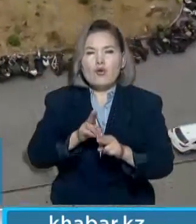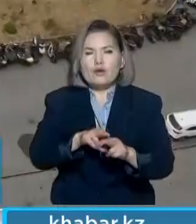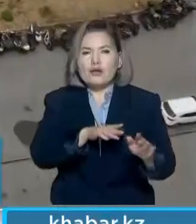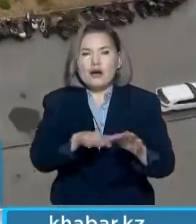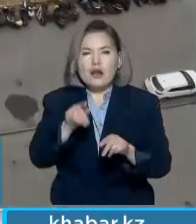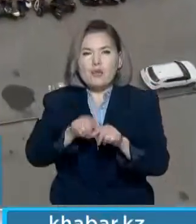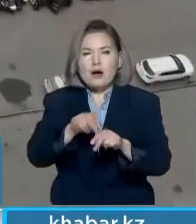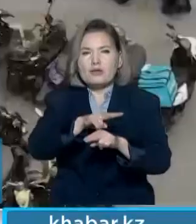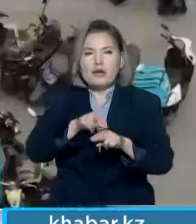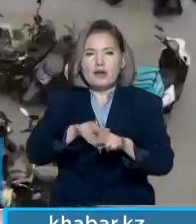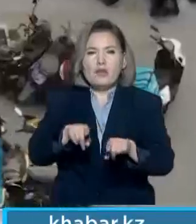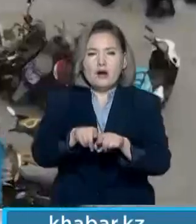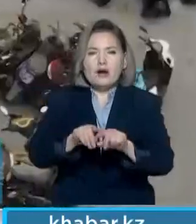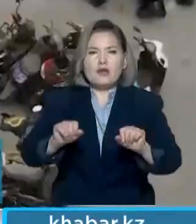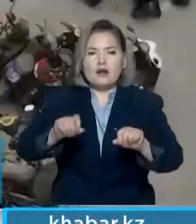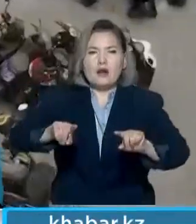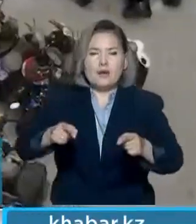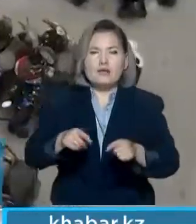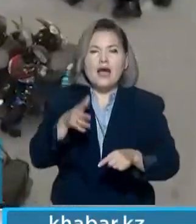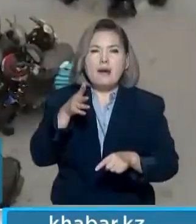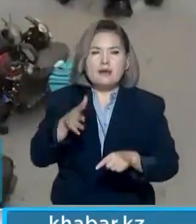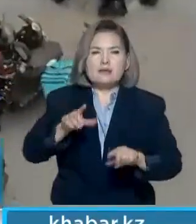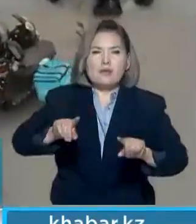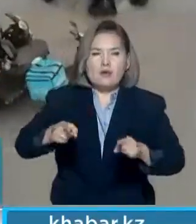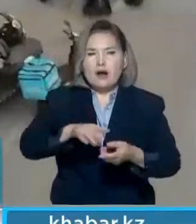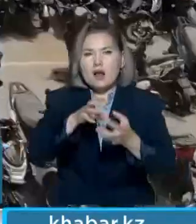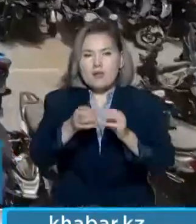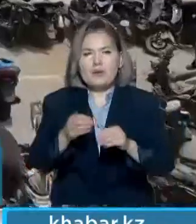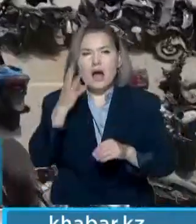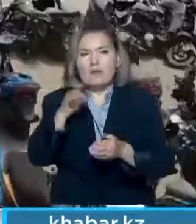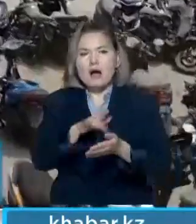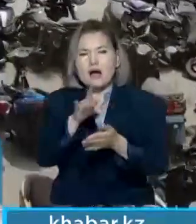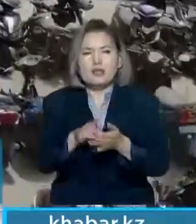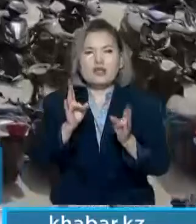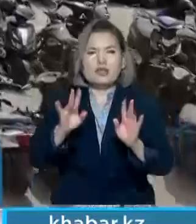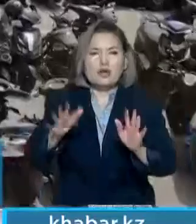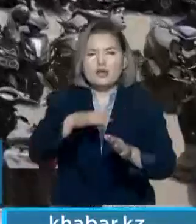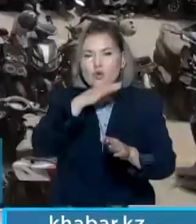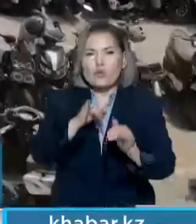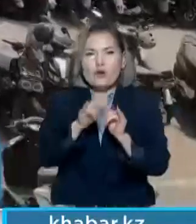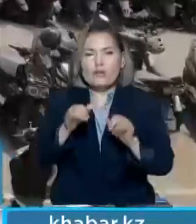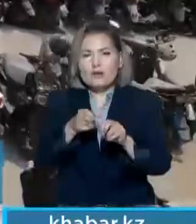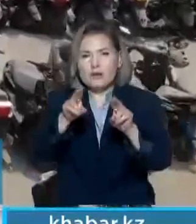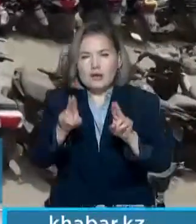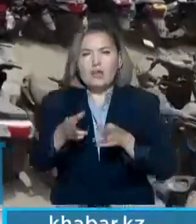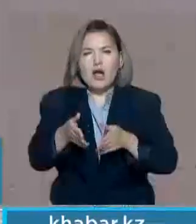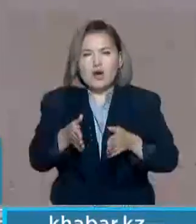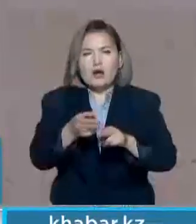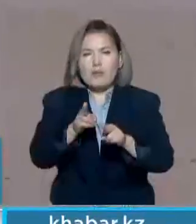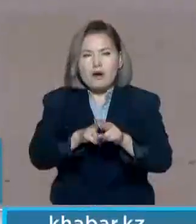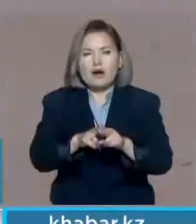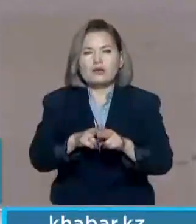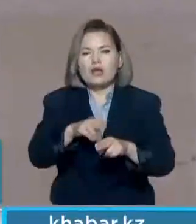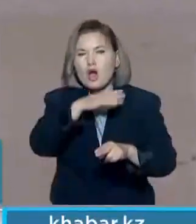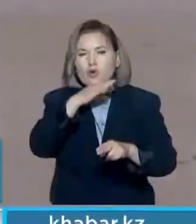елдегі айыппұл тұрақтарында қазір 5 мыңнан аса мопед тұр. Жағдай әсіресе Алматыда күрделі. Кейде тротуарда да мопедтермен бейқам